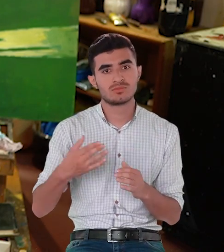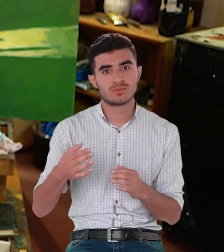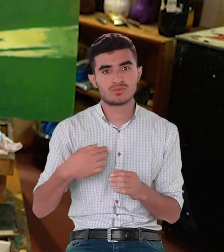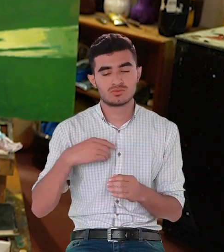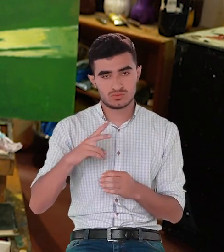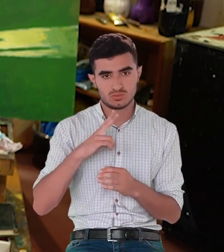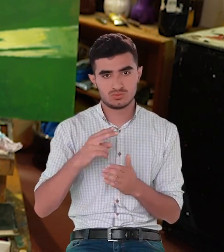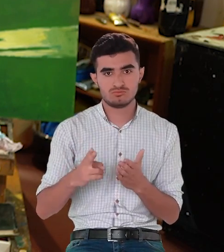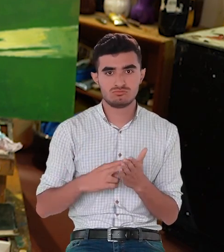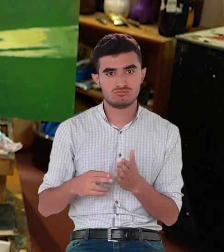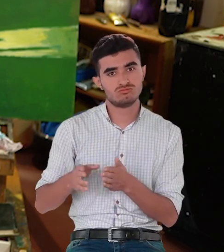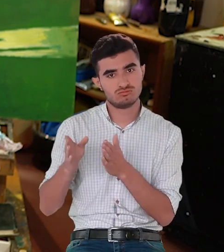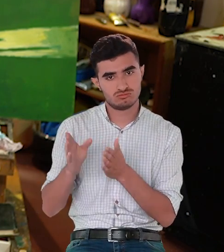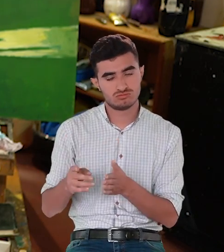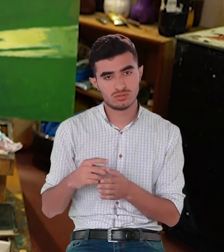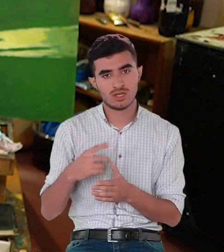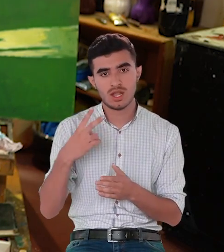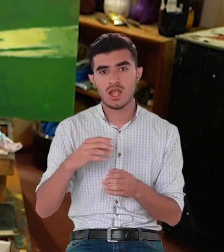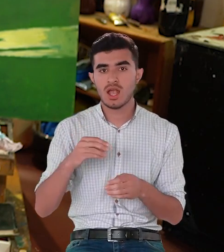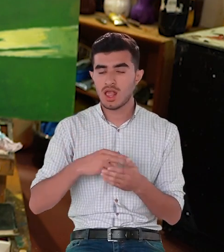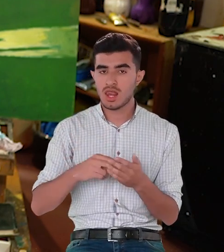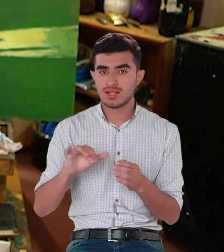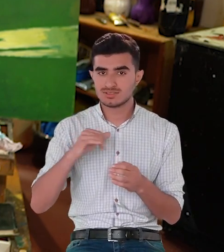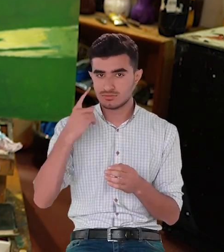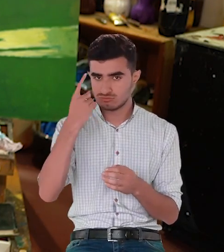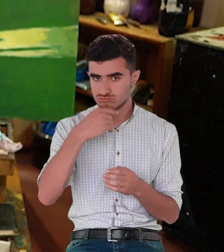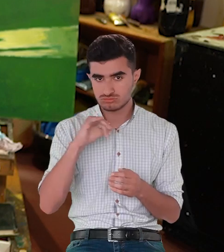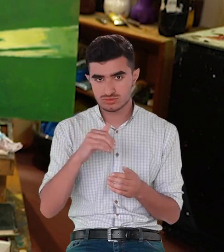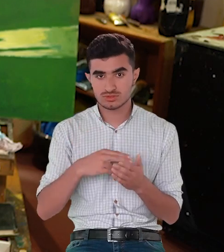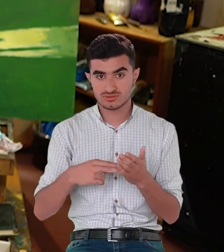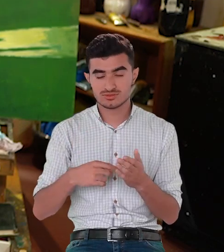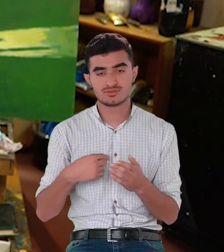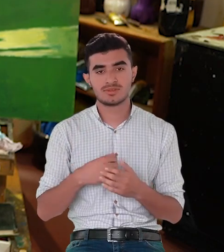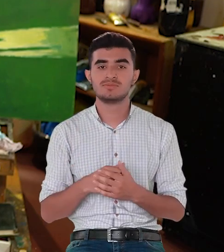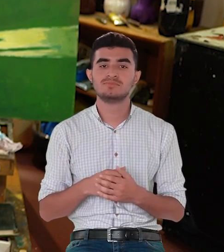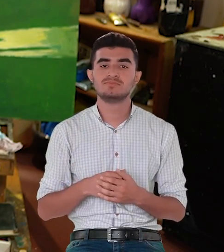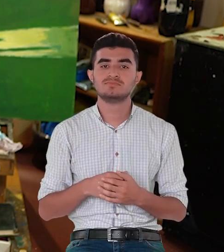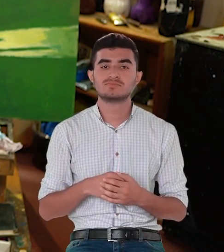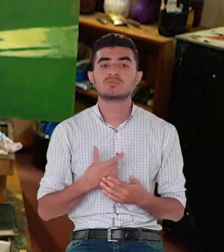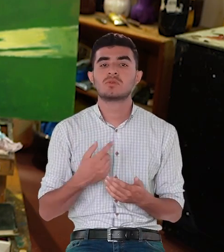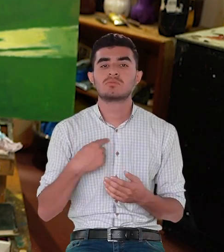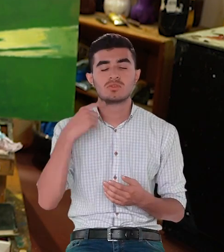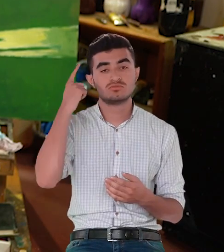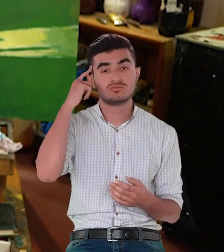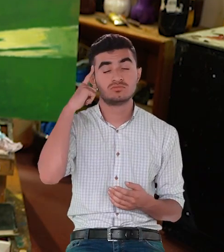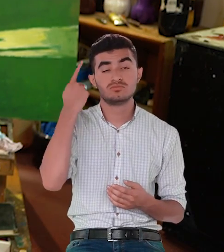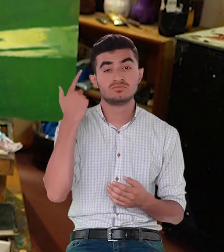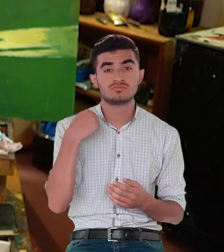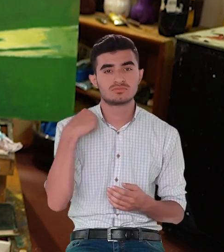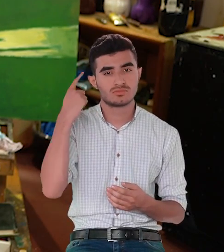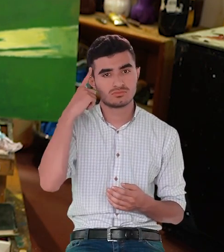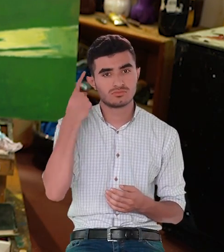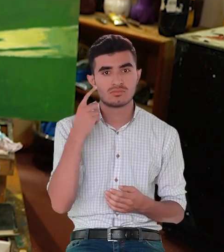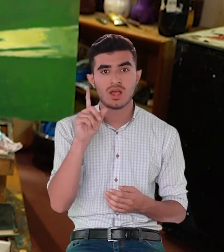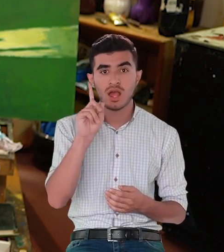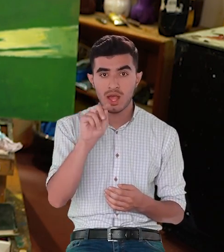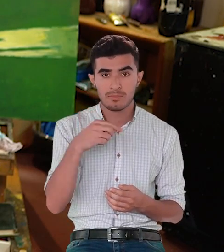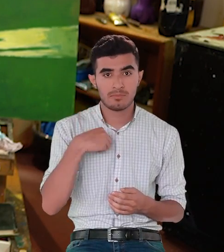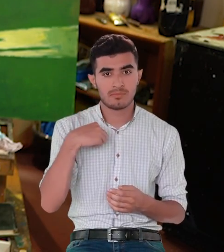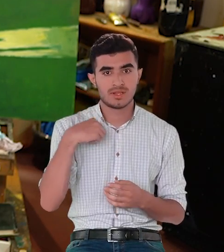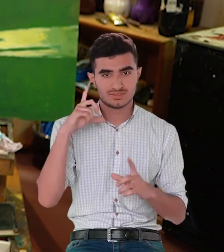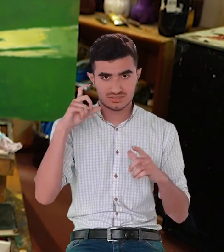ایک کلیگ ہے ان کو لائیو اس کے ذریعے کر کے دیکھ کے ان کی شکل اس کے ساتھ ملتی تھی تو میں نے وہ بنایا. تو